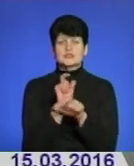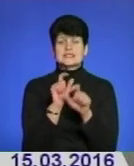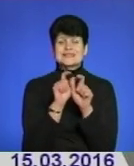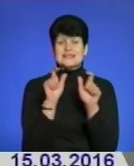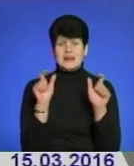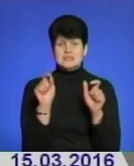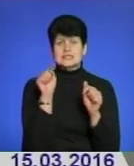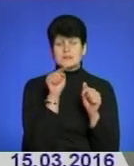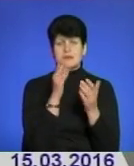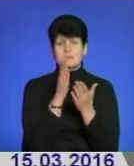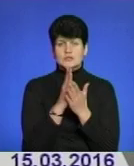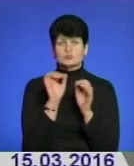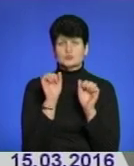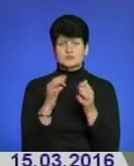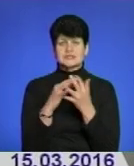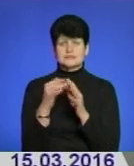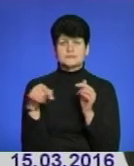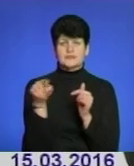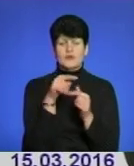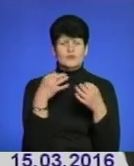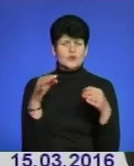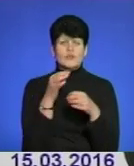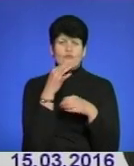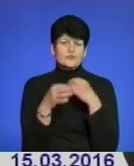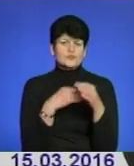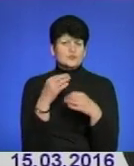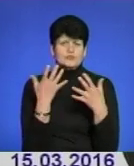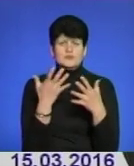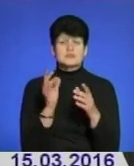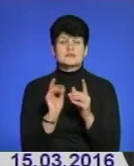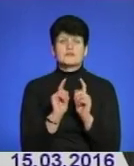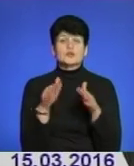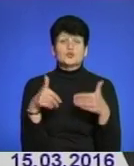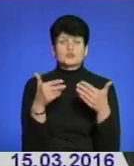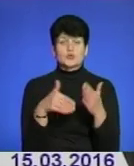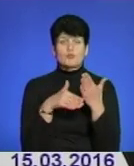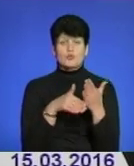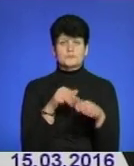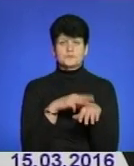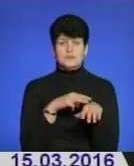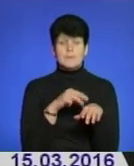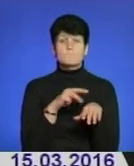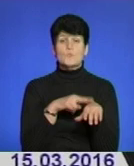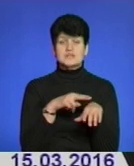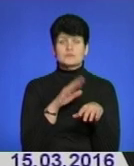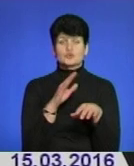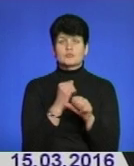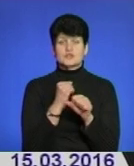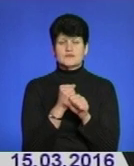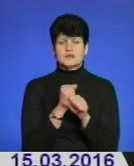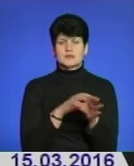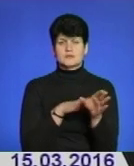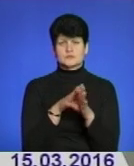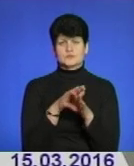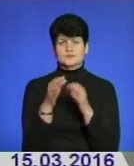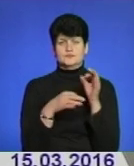сіл відтепер матимуть можливість будь-якої пори доби звернутися за допомогою до правоохоронців, адже поліцейські працюватимуть у цілодобовому